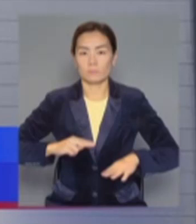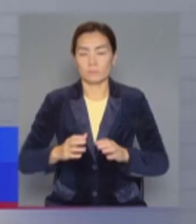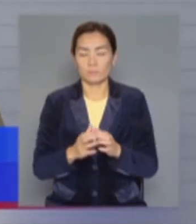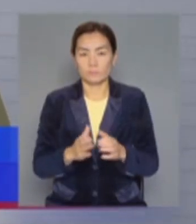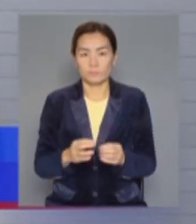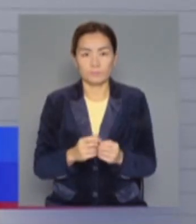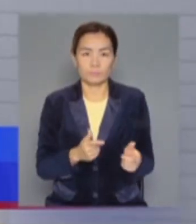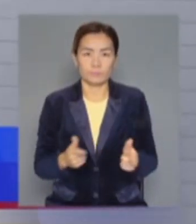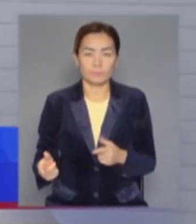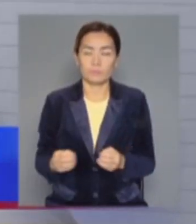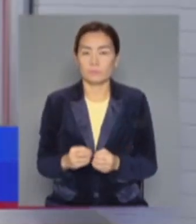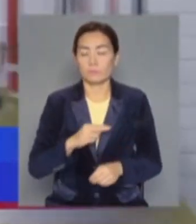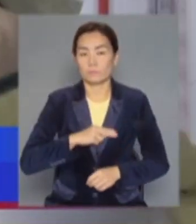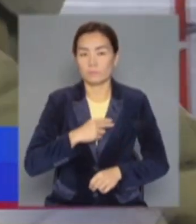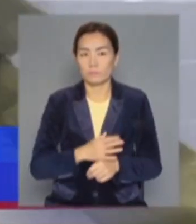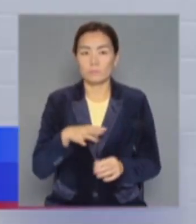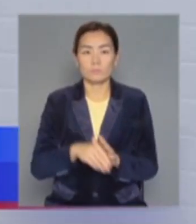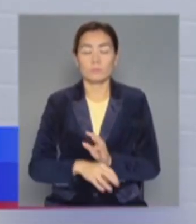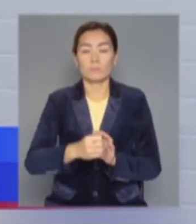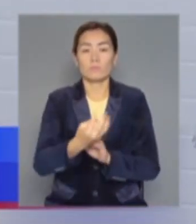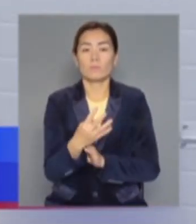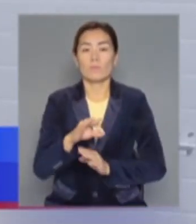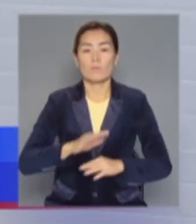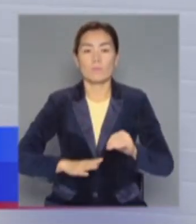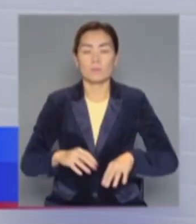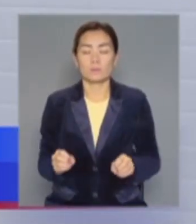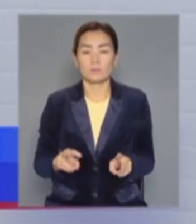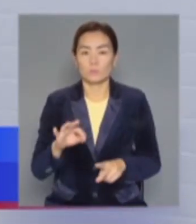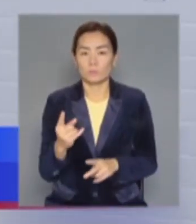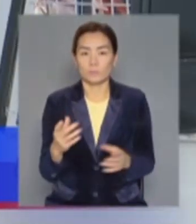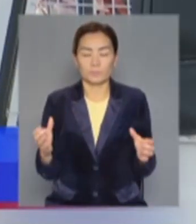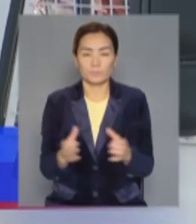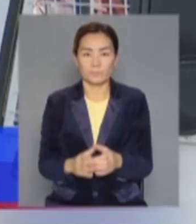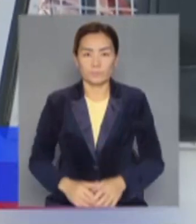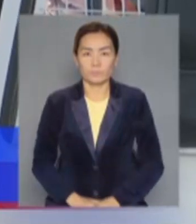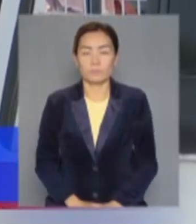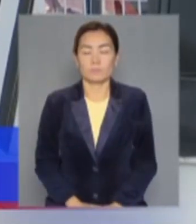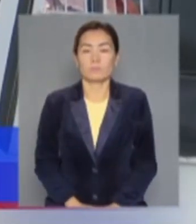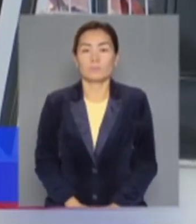жағдайға қашанда сақадай сай. Солардың бірі 14 мамандандырылған өрт сөндіру бөлімі.